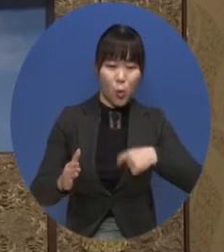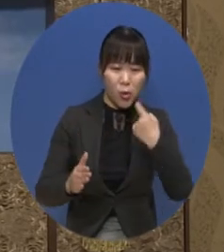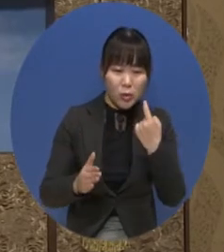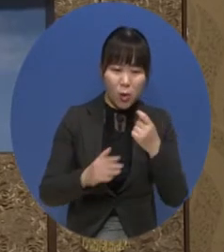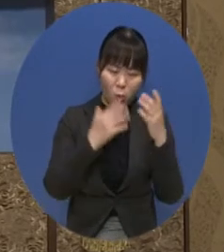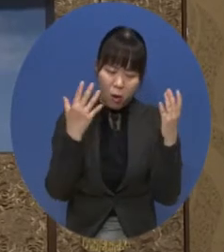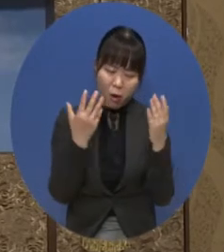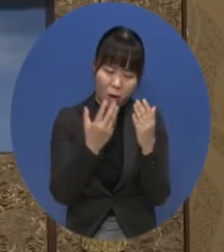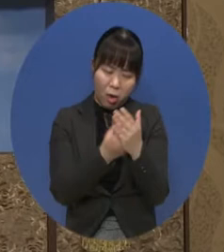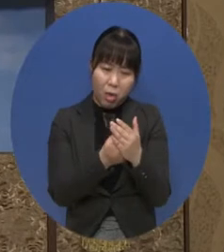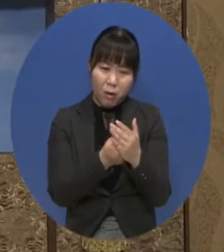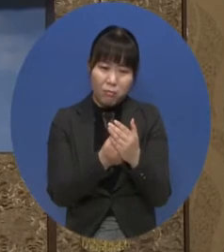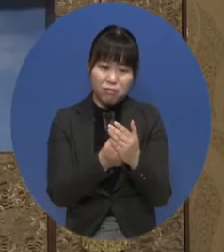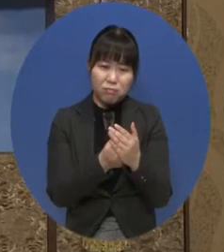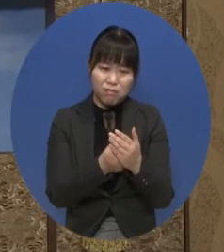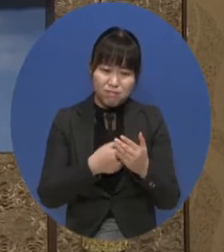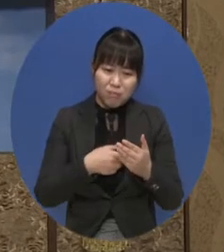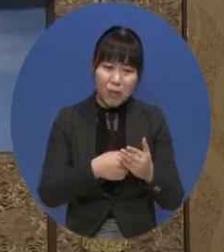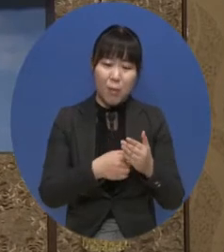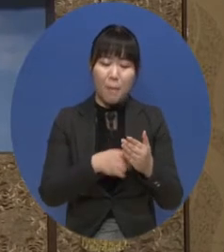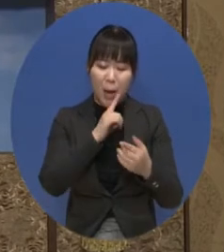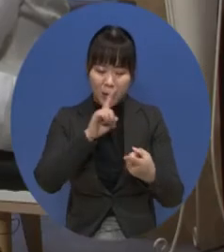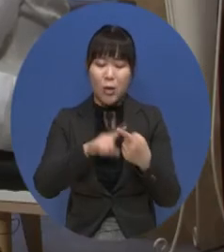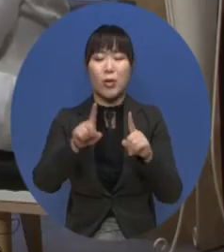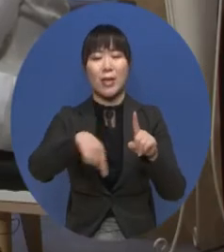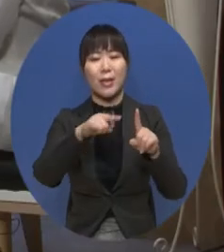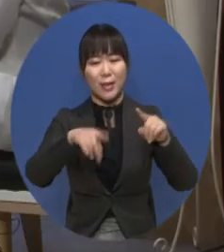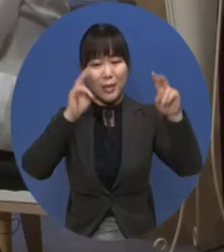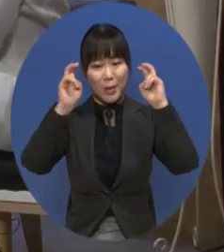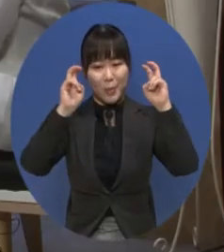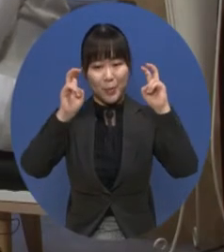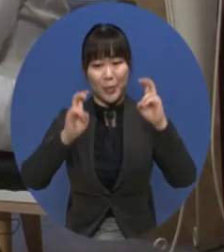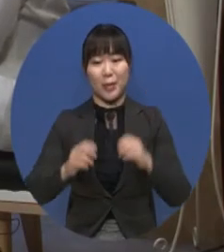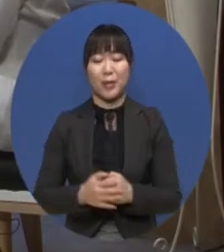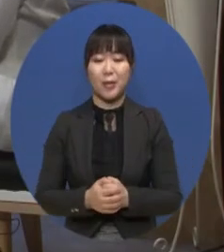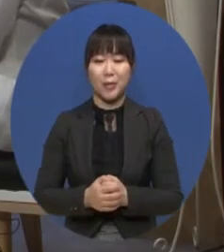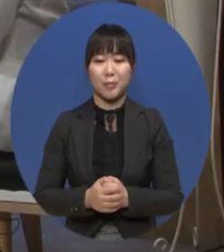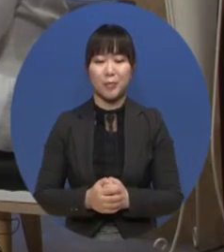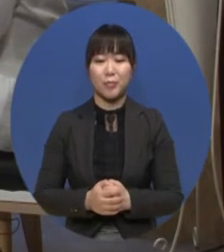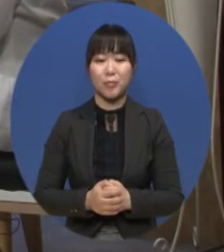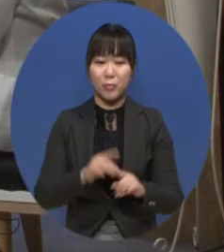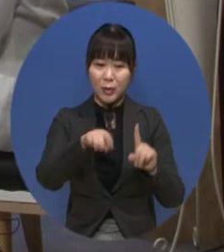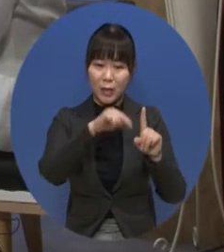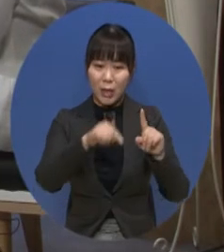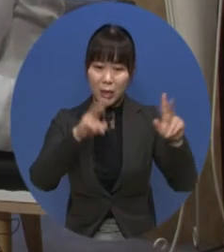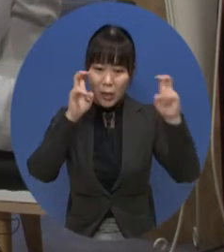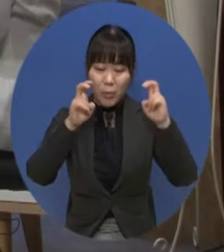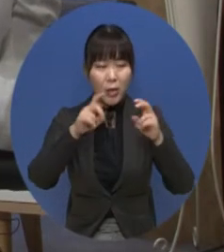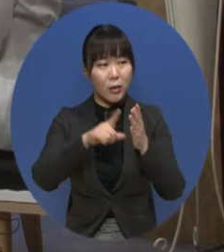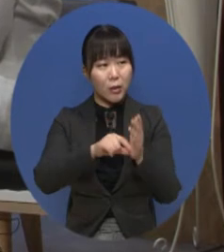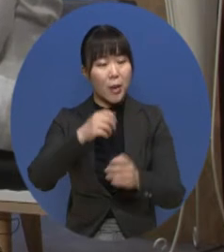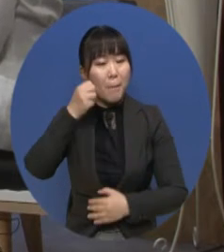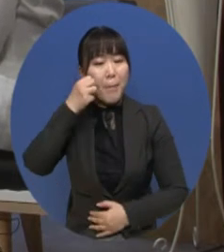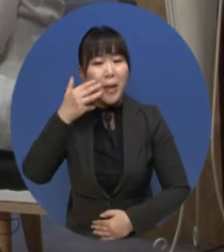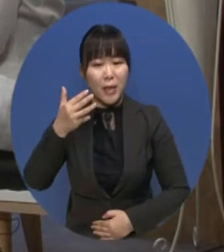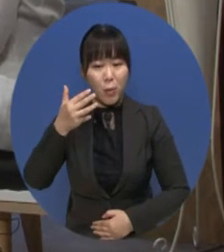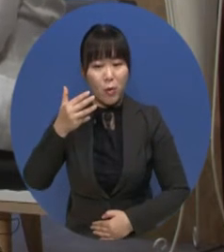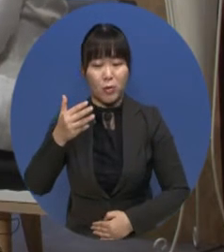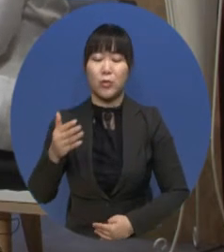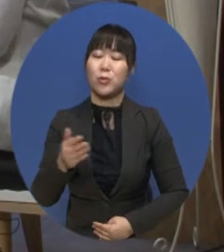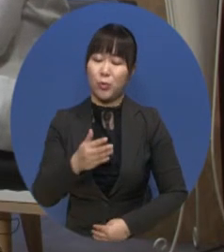올인할 수 있는 상황이라 말씀하신 대로 1인 기업이었고요. 1인 기업의 시간이 한 8개월 정도 있었던 것